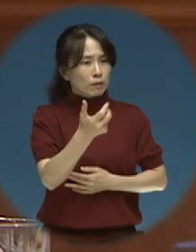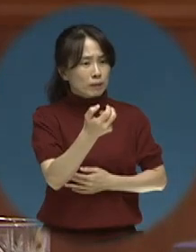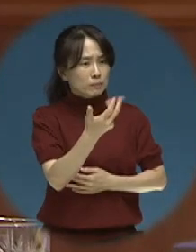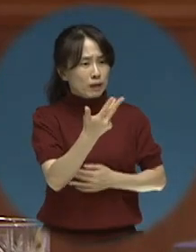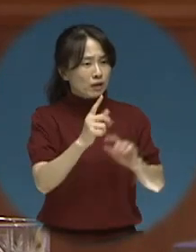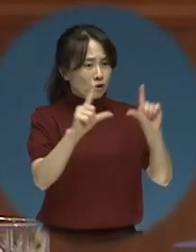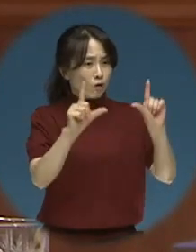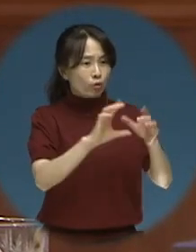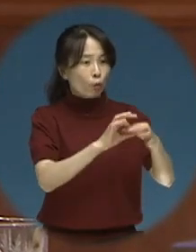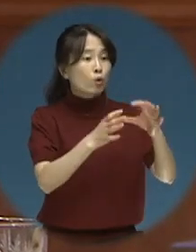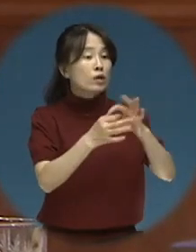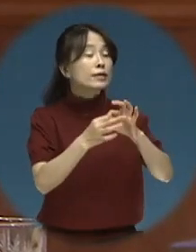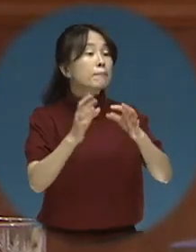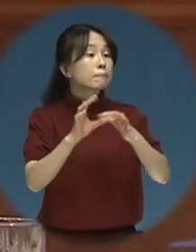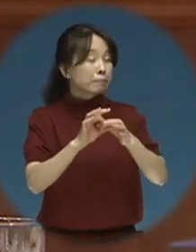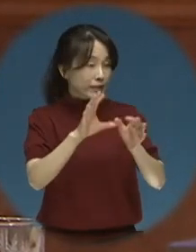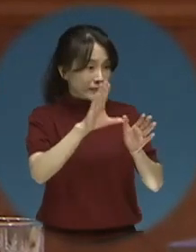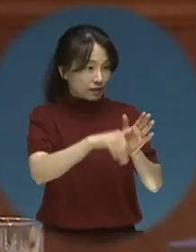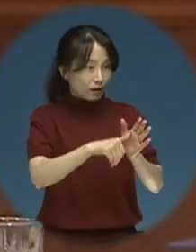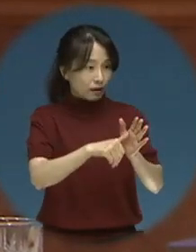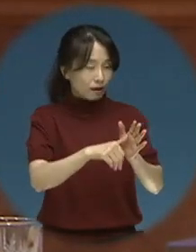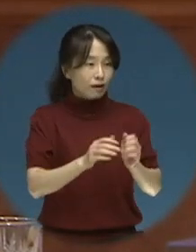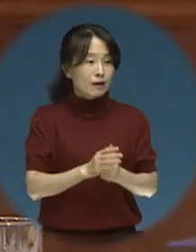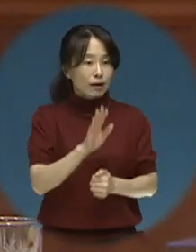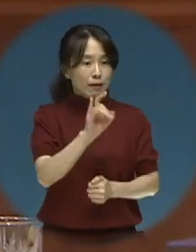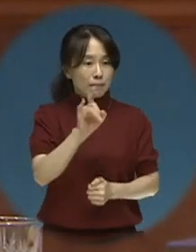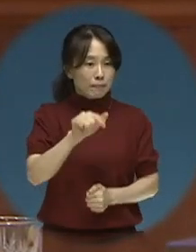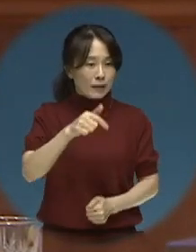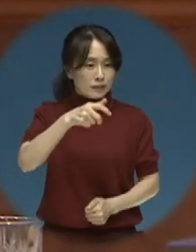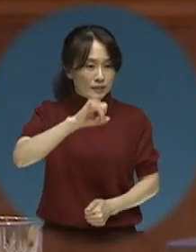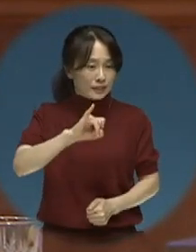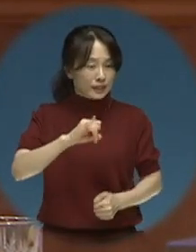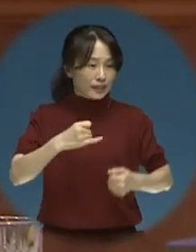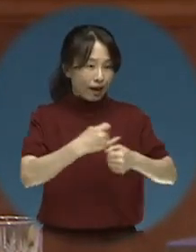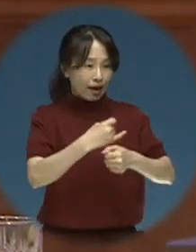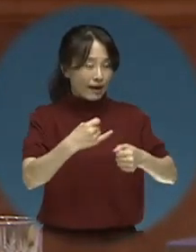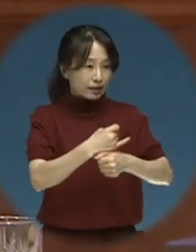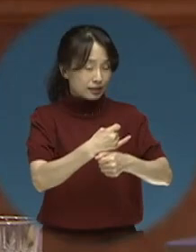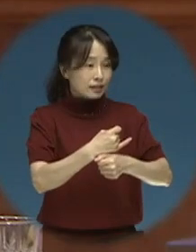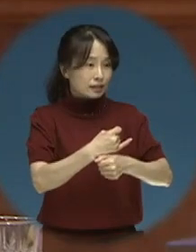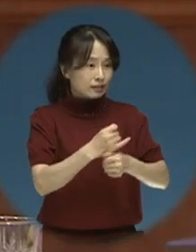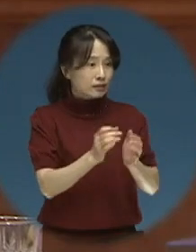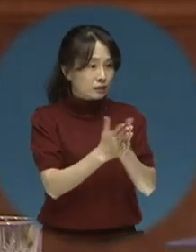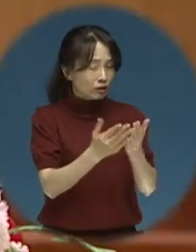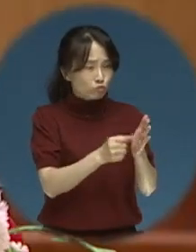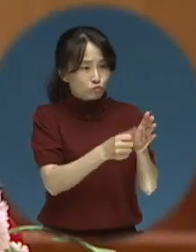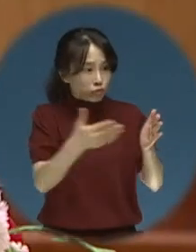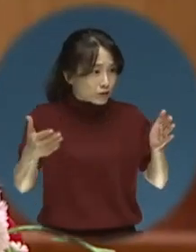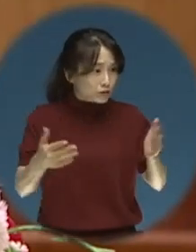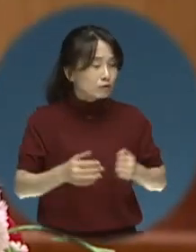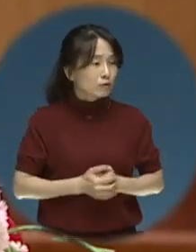때. 네, 네. 백치 애인 수필. 네. 그게 그 88년에 쓰신 건 아니죠?